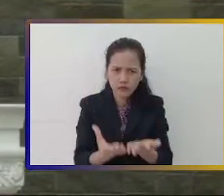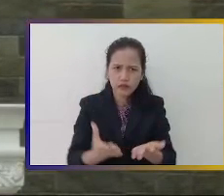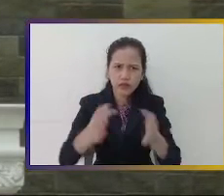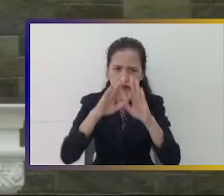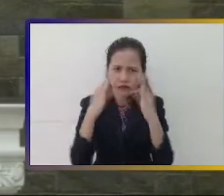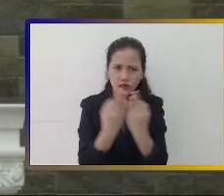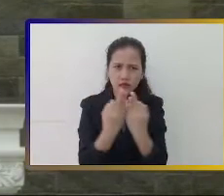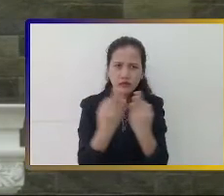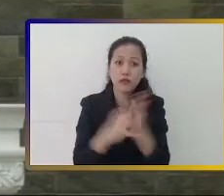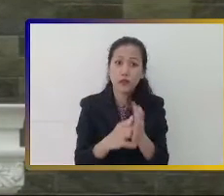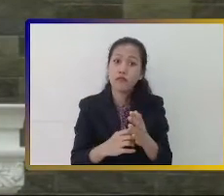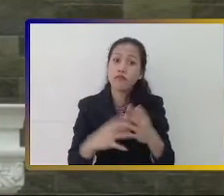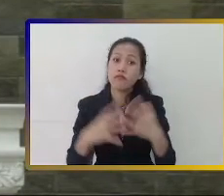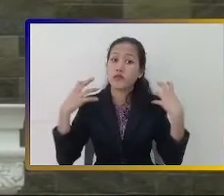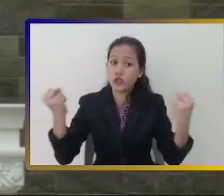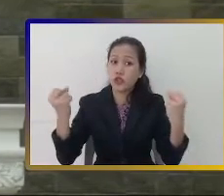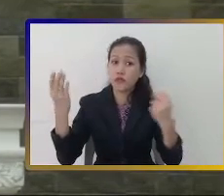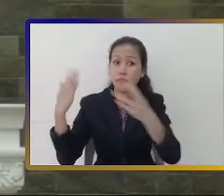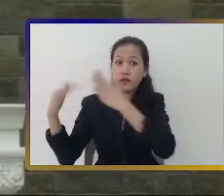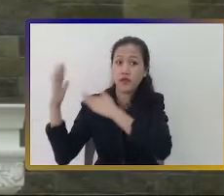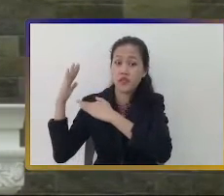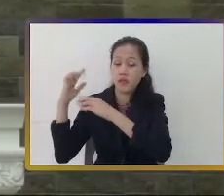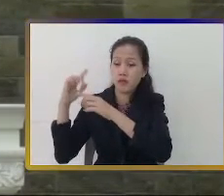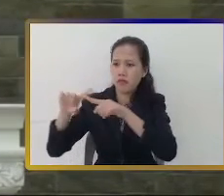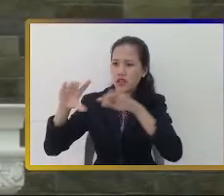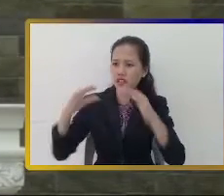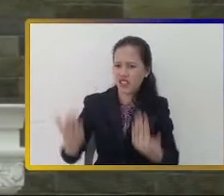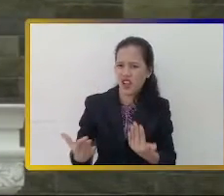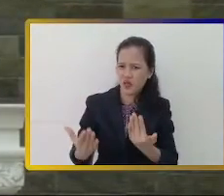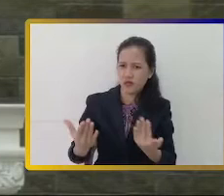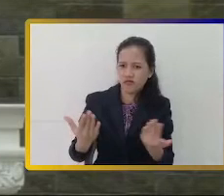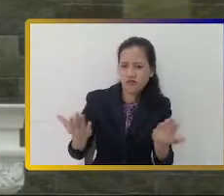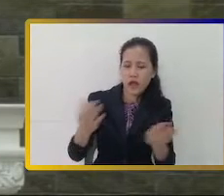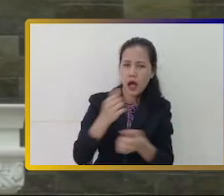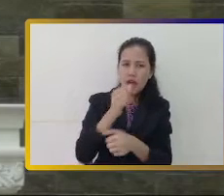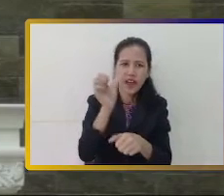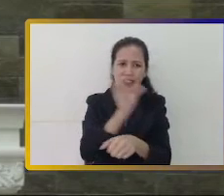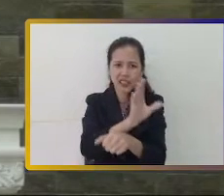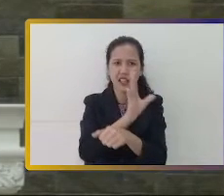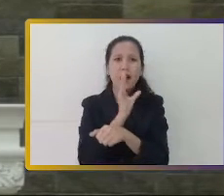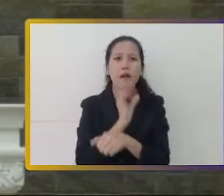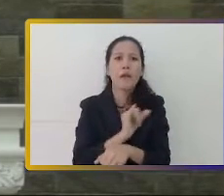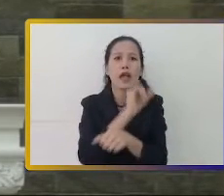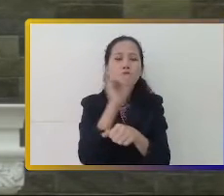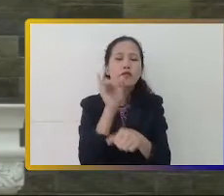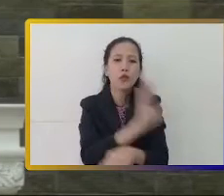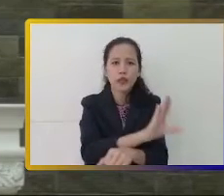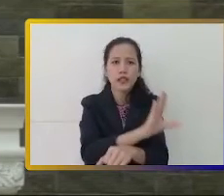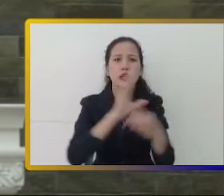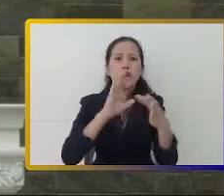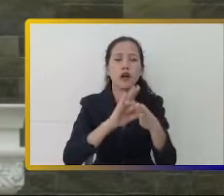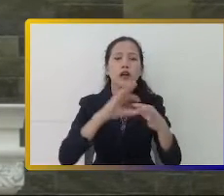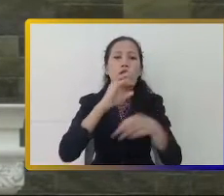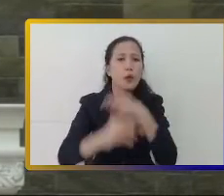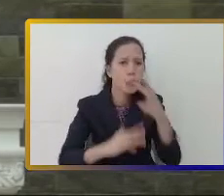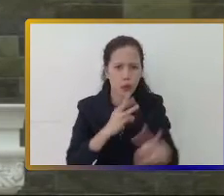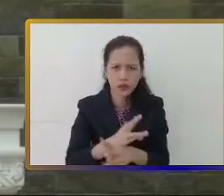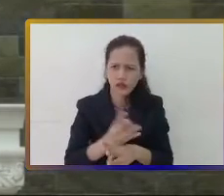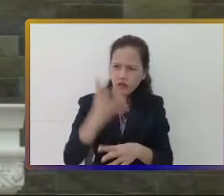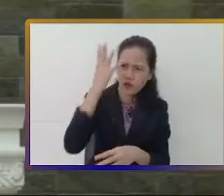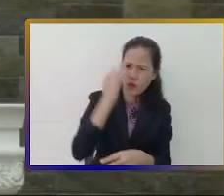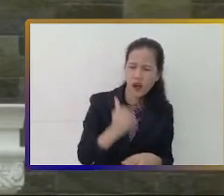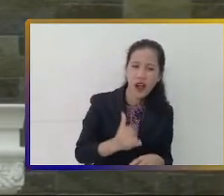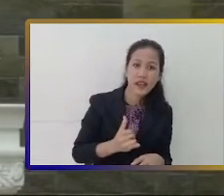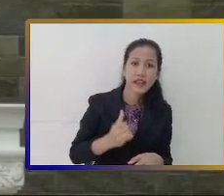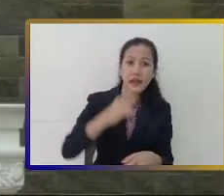strong before, ngayon biktima na po ng kamunduhan. Bakit po? Pinili po nila, kapatid, yung alok